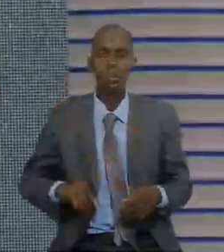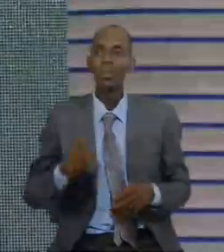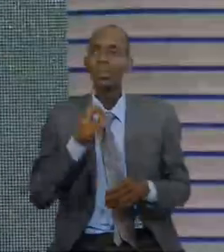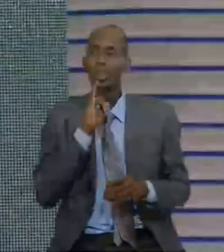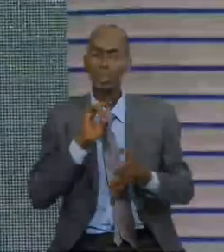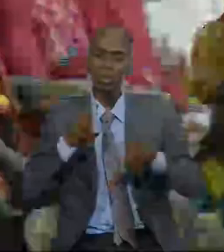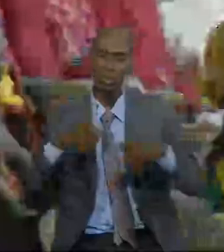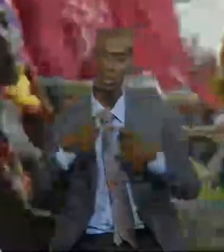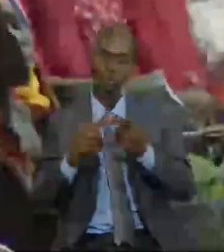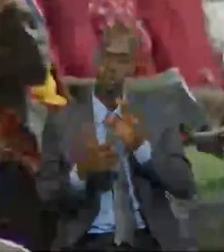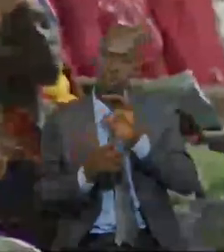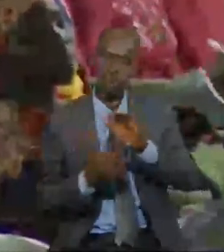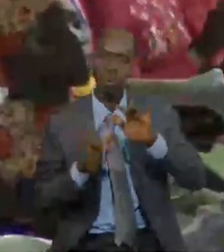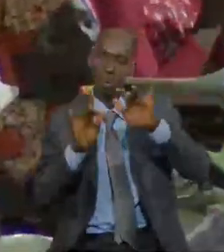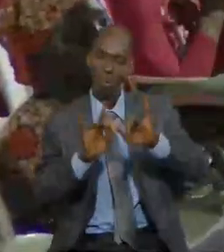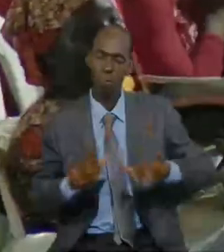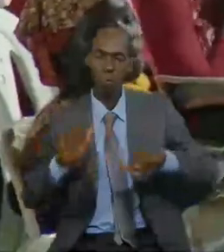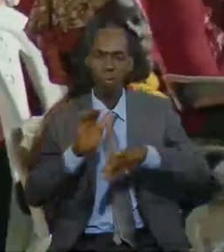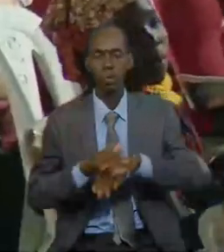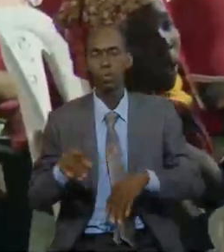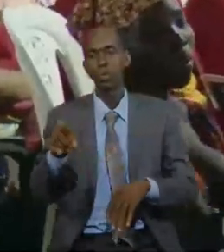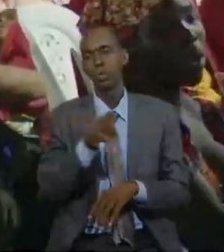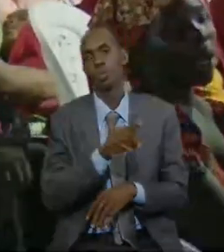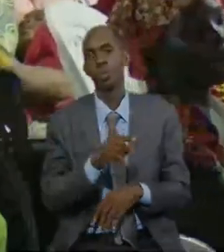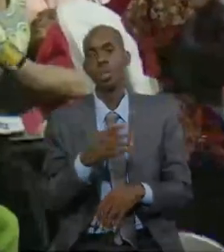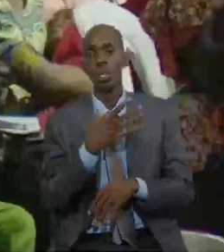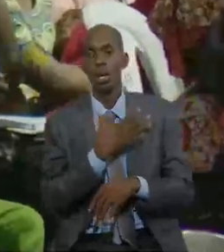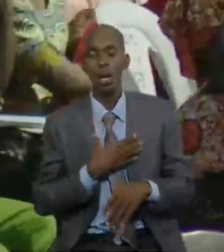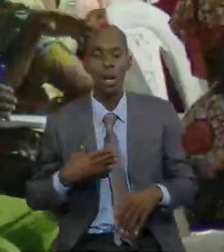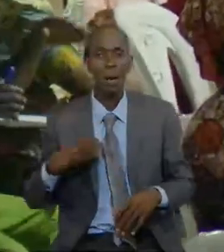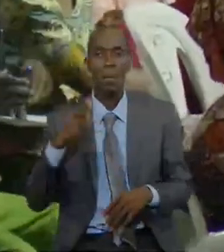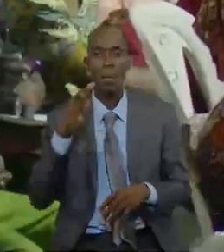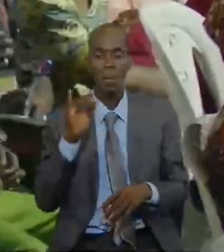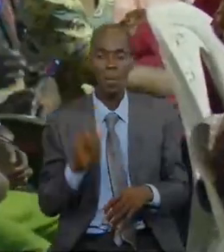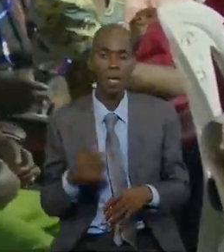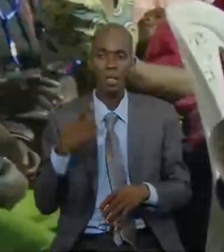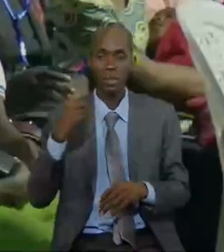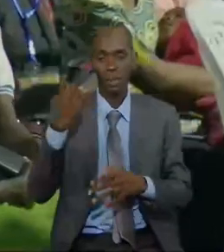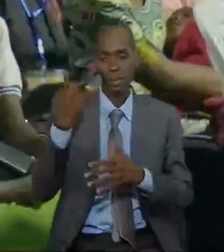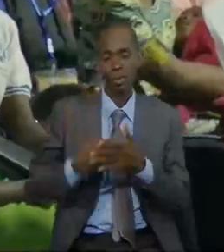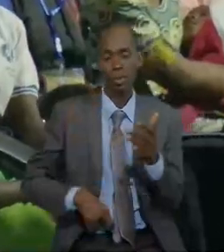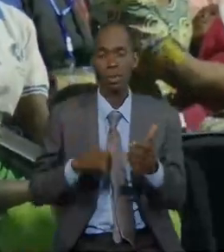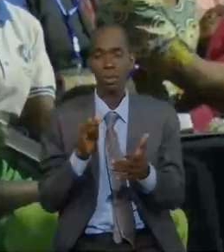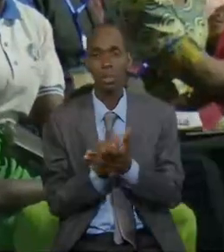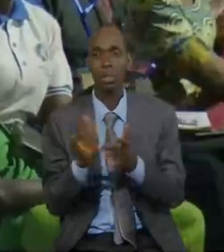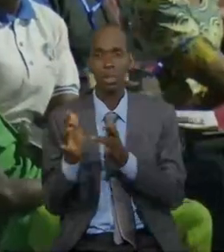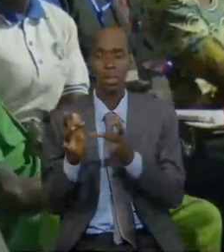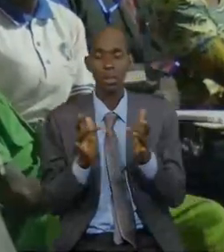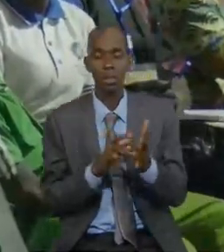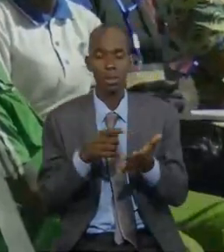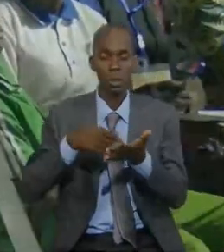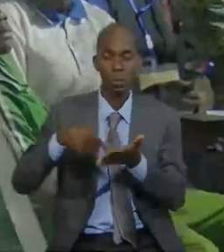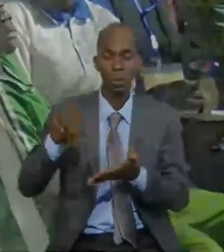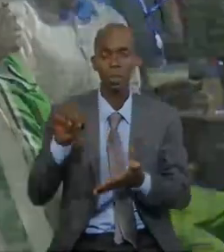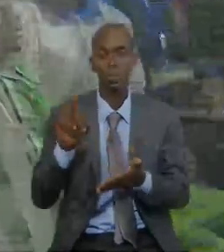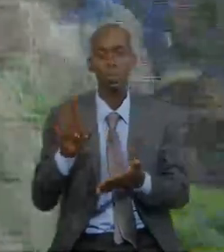parce que le Seigneur aura pitié de toi et pas le prix que Jésus a